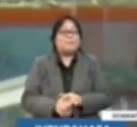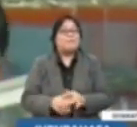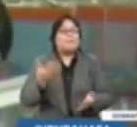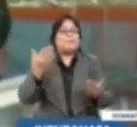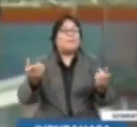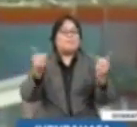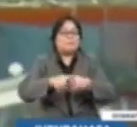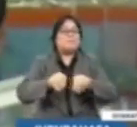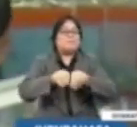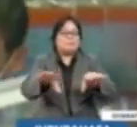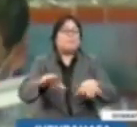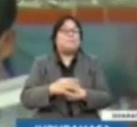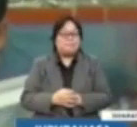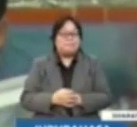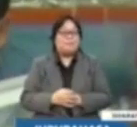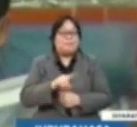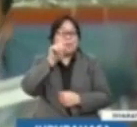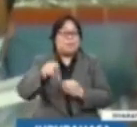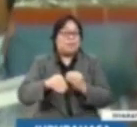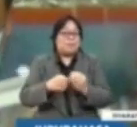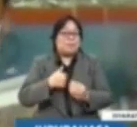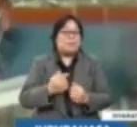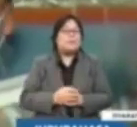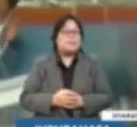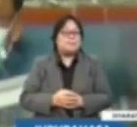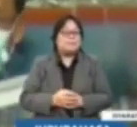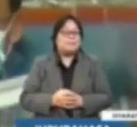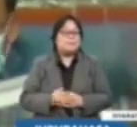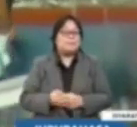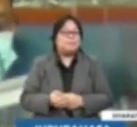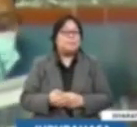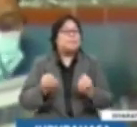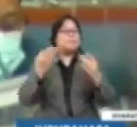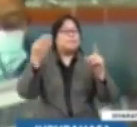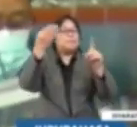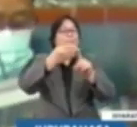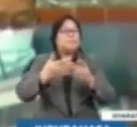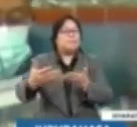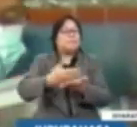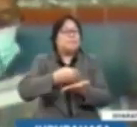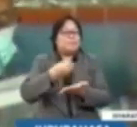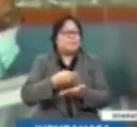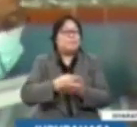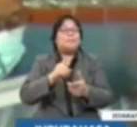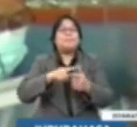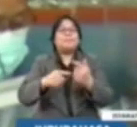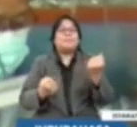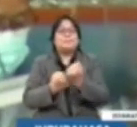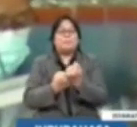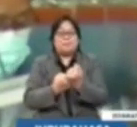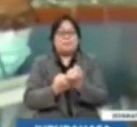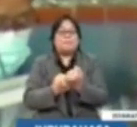The Sigit pandemic dan sebagainya jadi salah tambahan saya berapakah sasaran pendapatan atau sumbangan